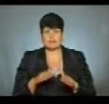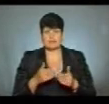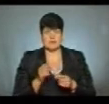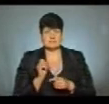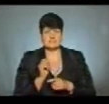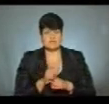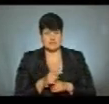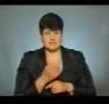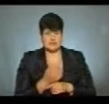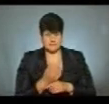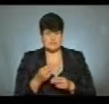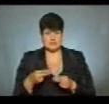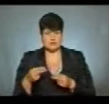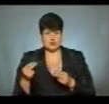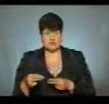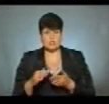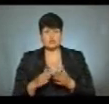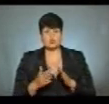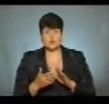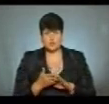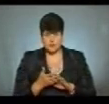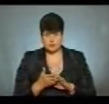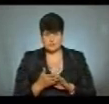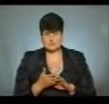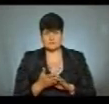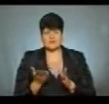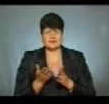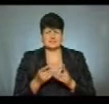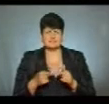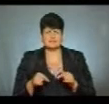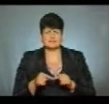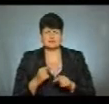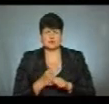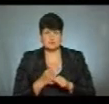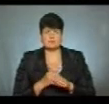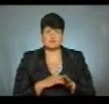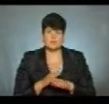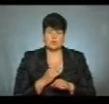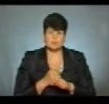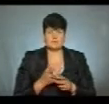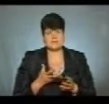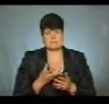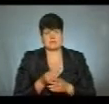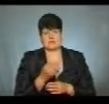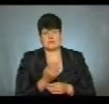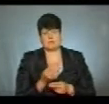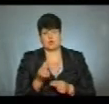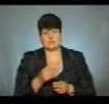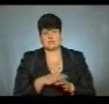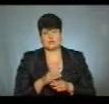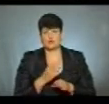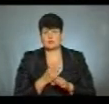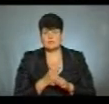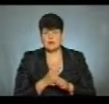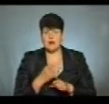завдання, заключили договір, наприклад, на якийсь певний вид робіт. Вони виконали роботи, ми заплатили їм гроші за виконані роботи. А